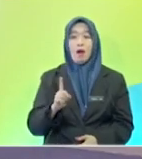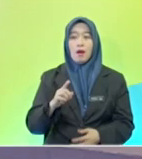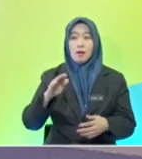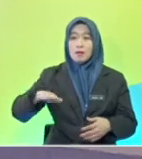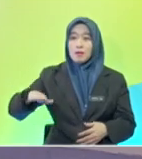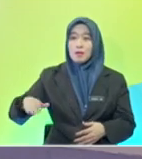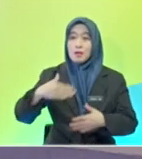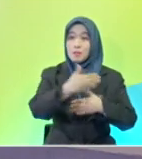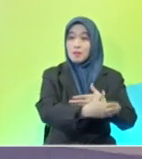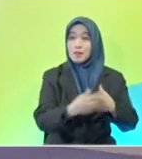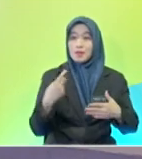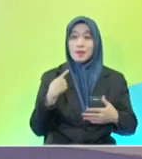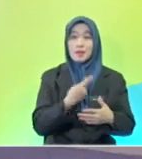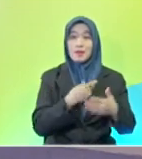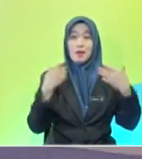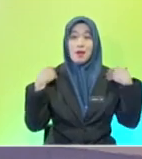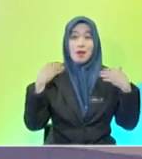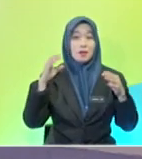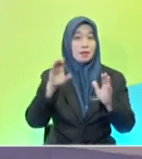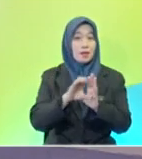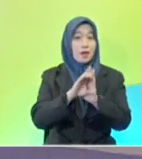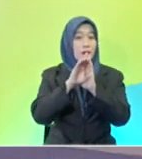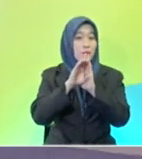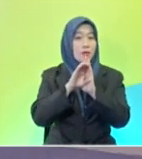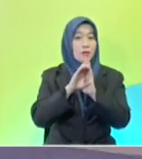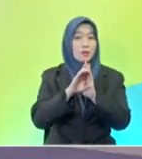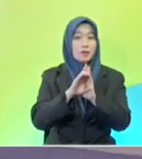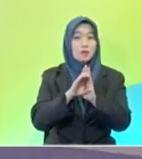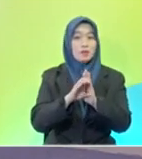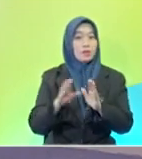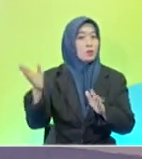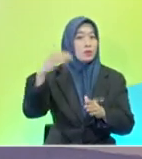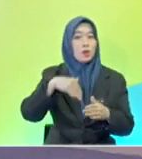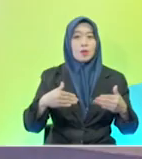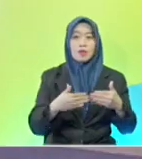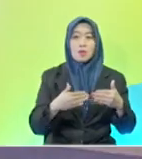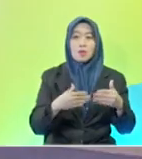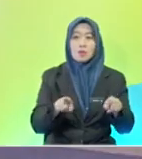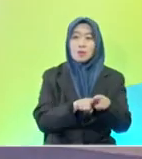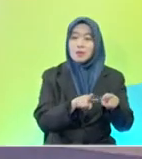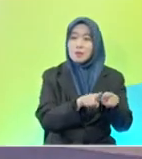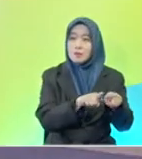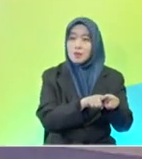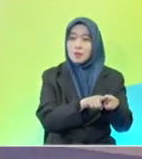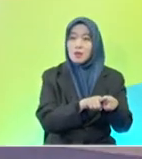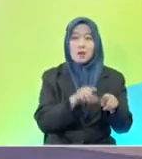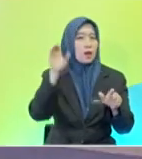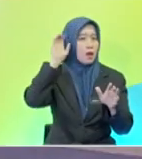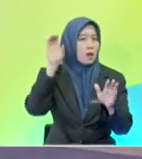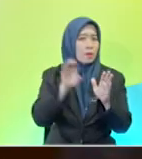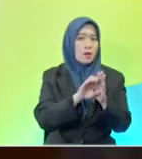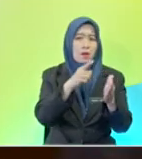Adik-adik, depan Kak Syafiqah ni ada keratan gambar lah yang perlu cantumkan. Jom kita cantumkan terlebih dahulu. Okey, gambar apa ya